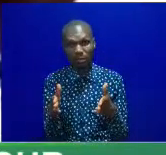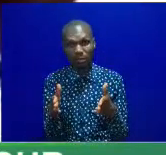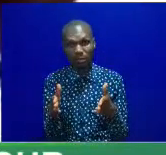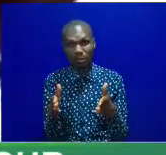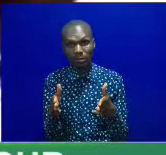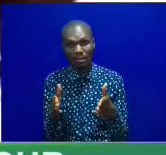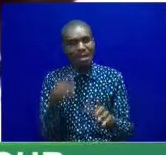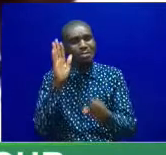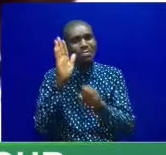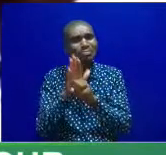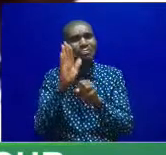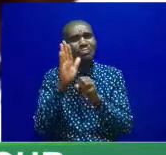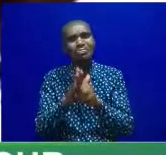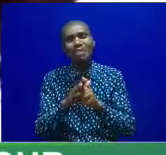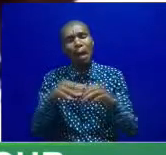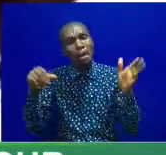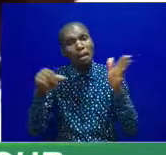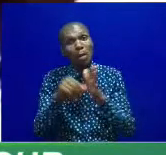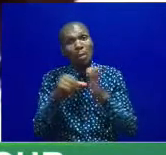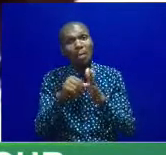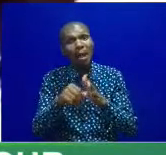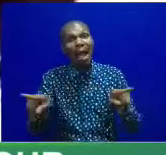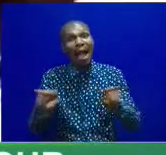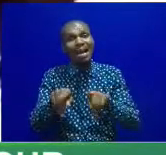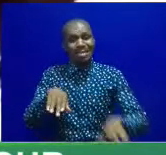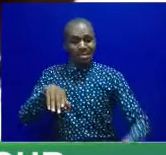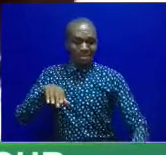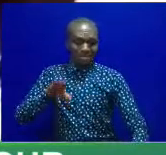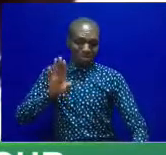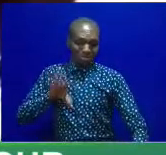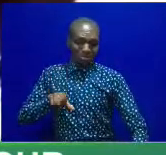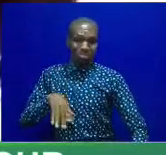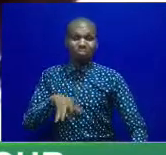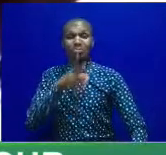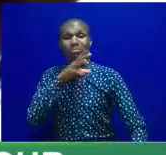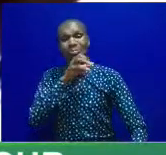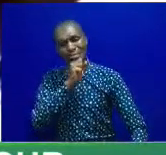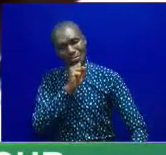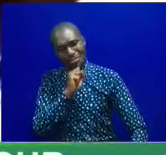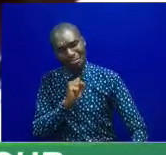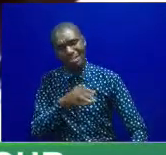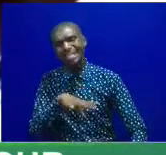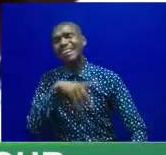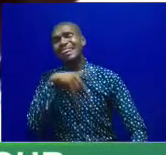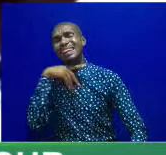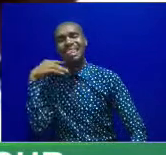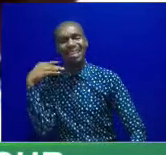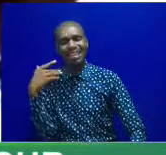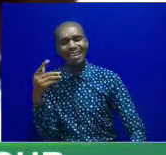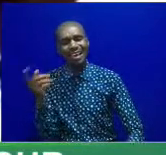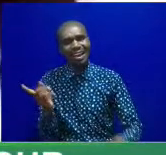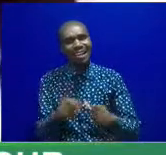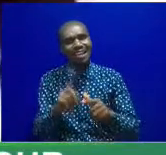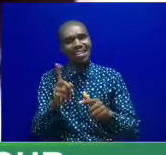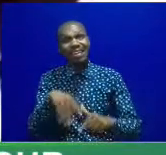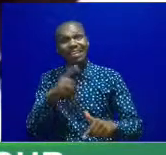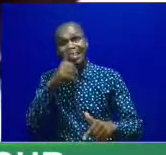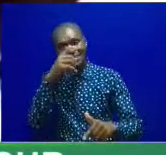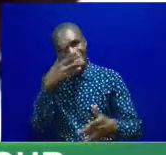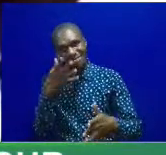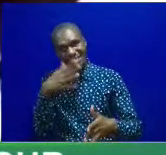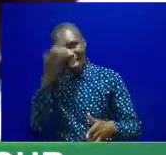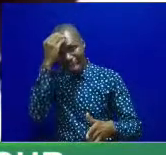visa vingi ambapo wakongwe wanauawa kwa kutuhumiwa kuwa wachawi